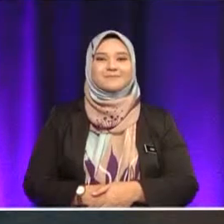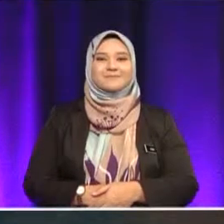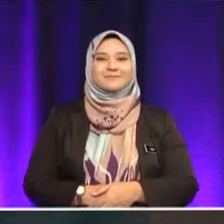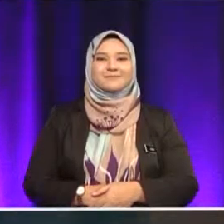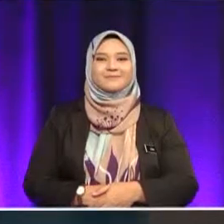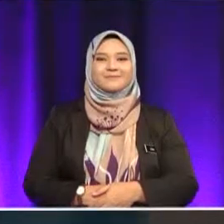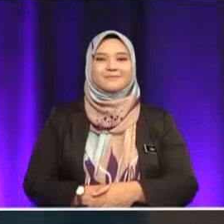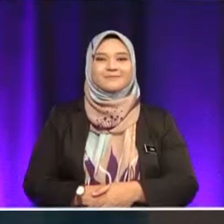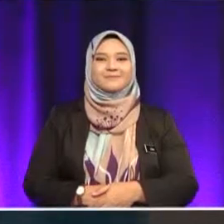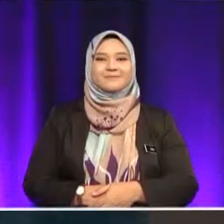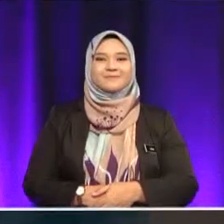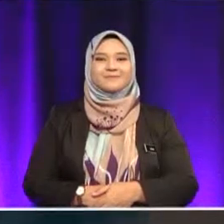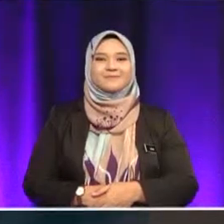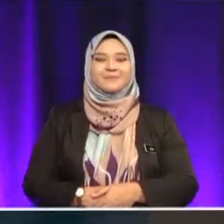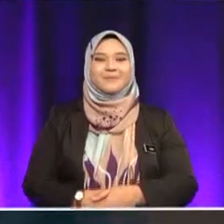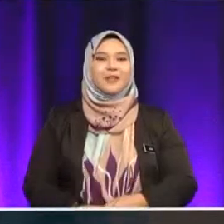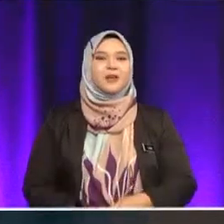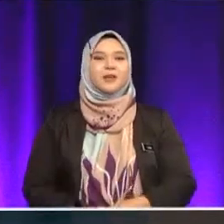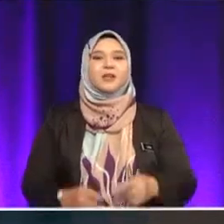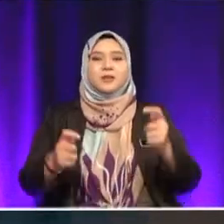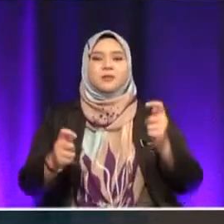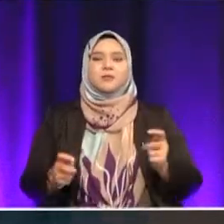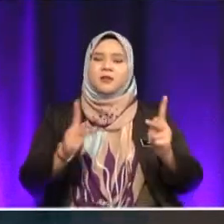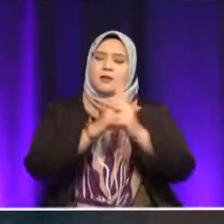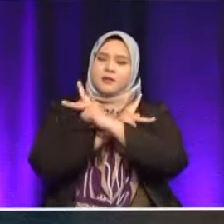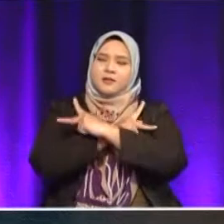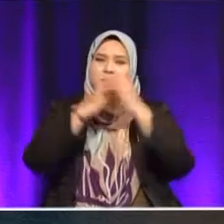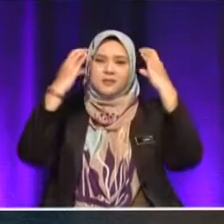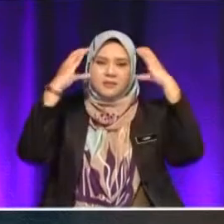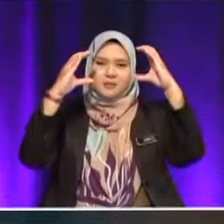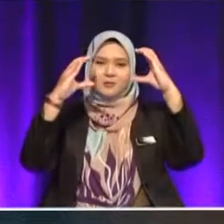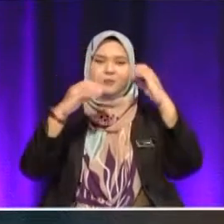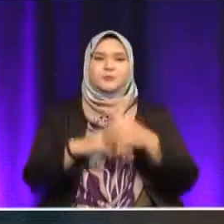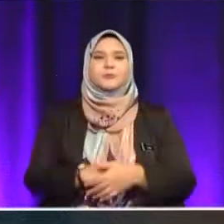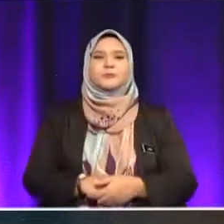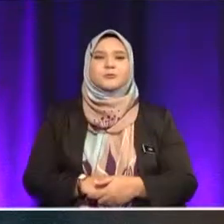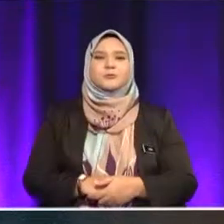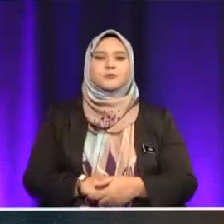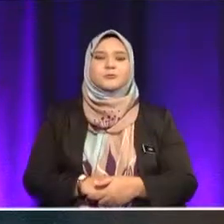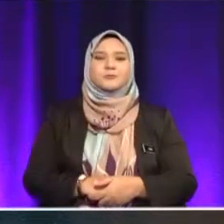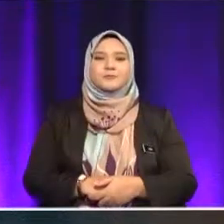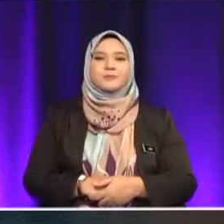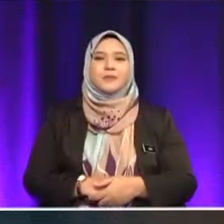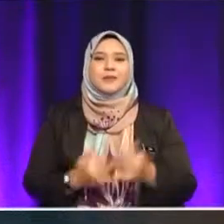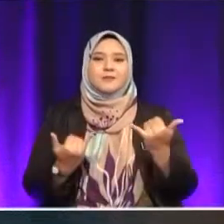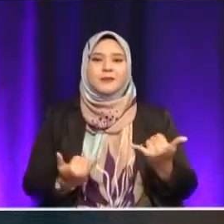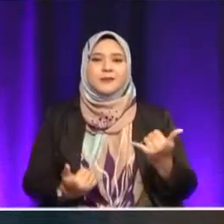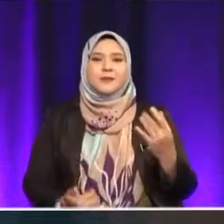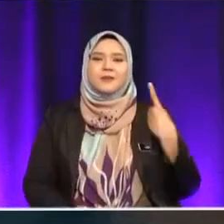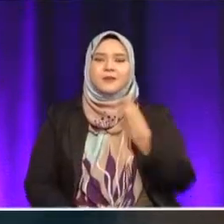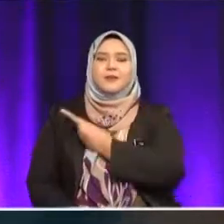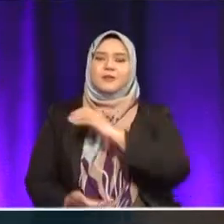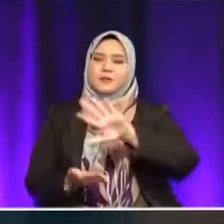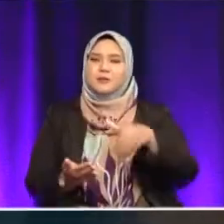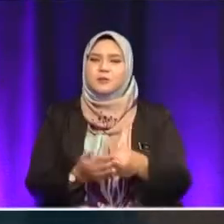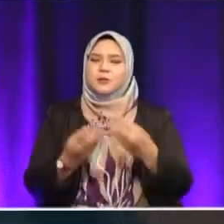dan jelas sekali mengenai kepentingan kita menjaga tapak oleh dunia yang kita ada dimensi yaitu lenggong Oh lenggong jadi